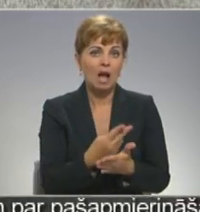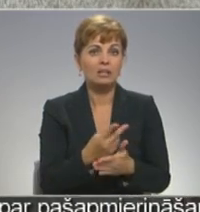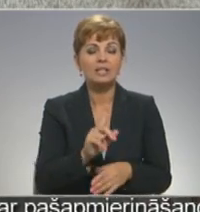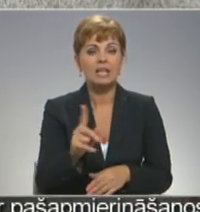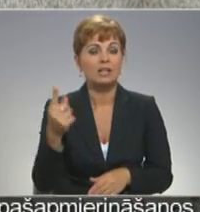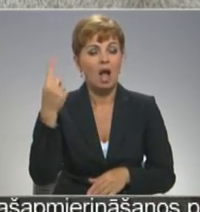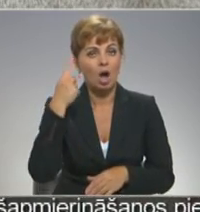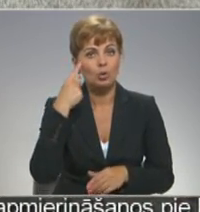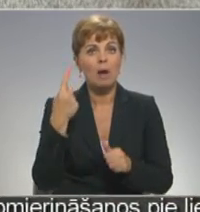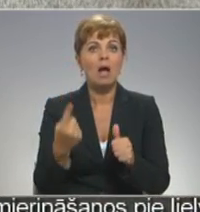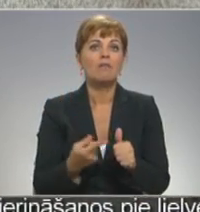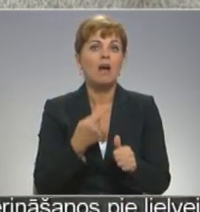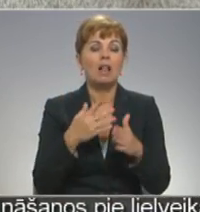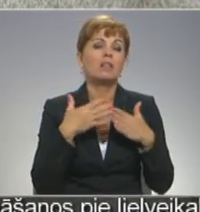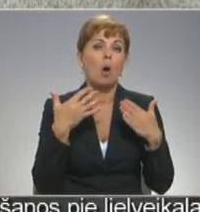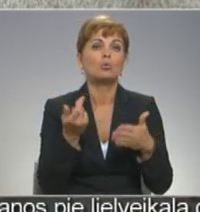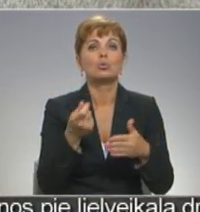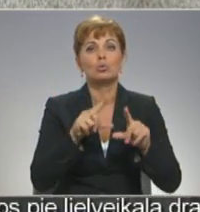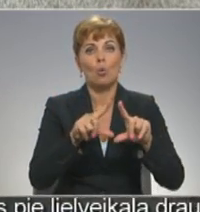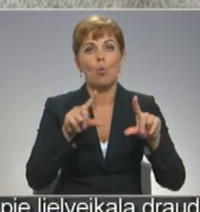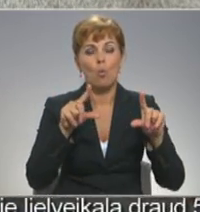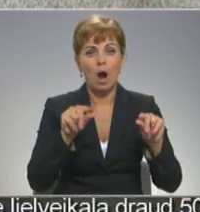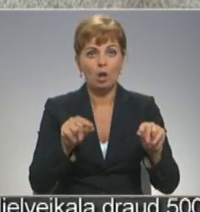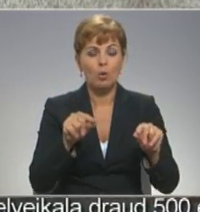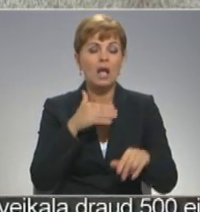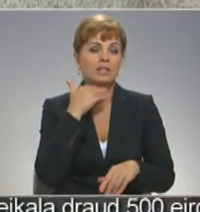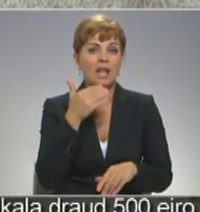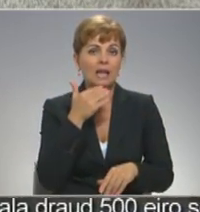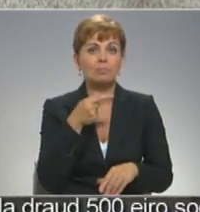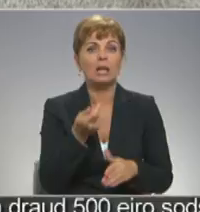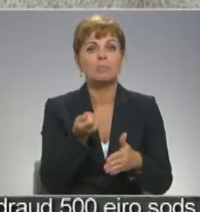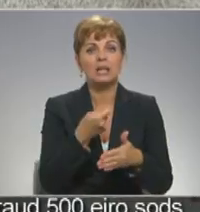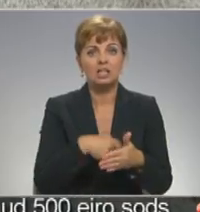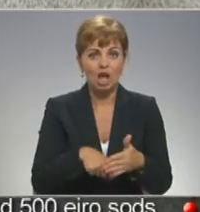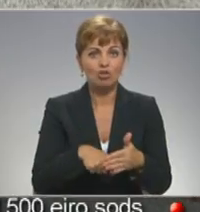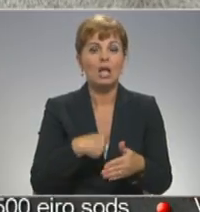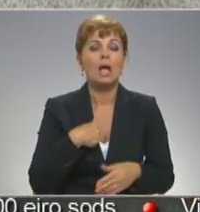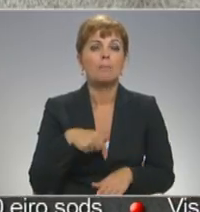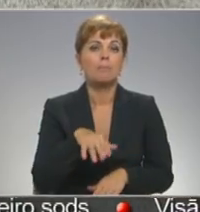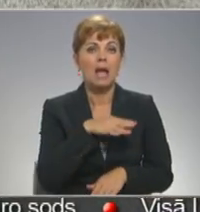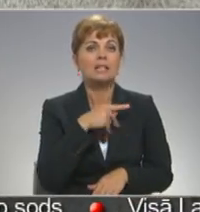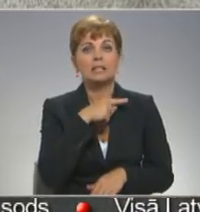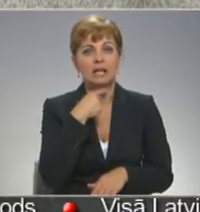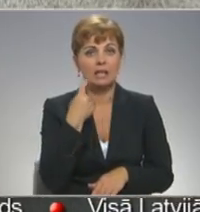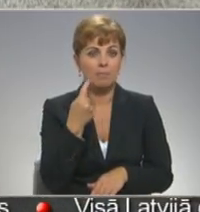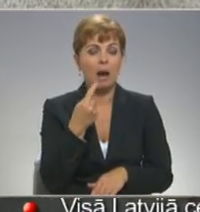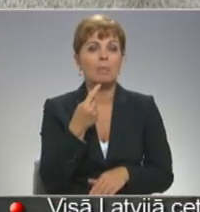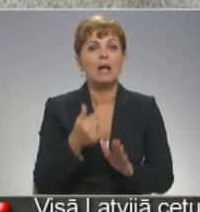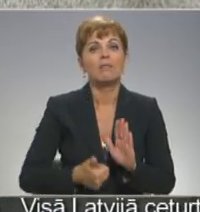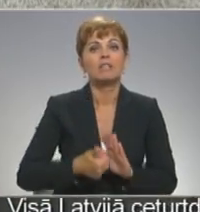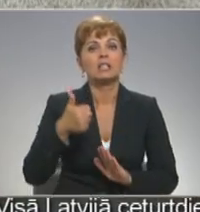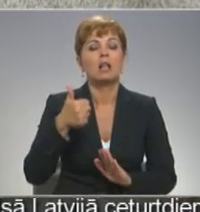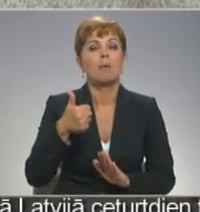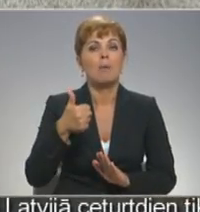jādomā būs vēl par daudzu skolu. Es negribu teikt slēgšanu, bet mēs gribam, lai vismaz nu,